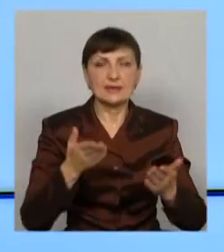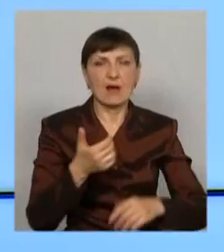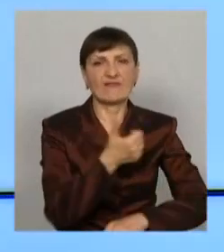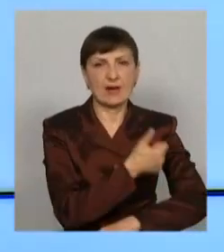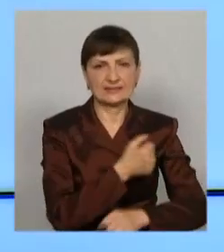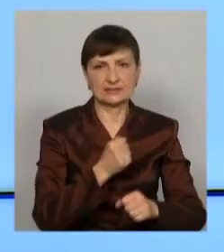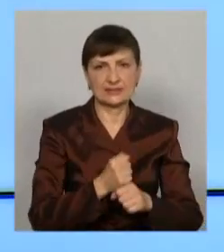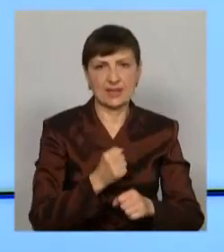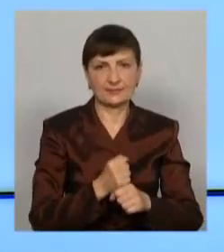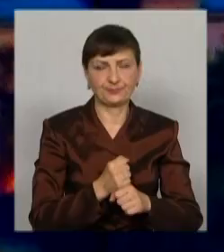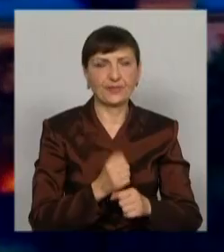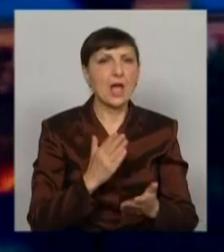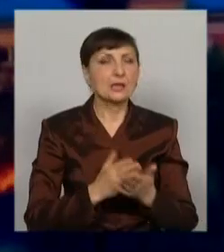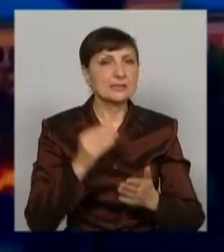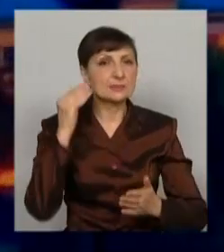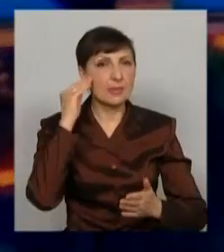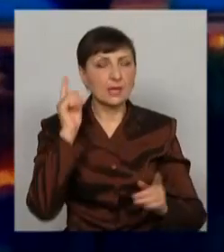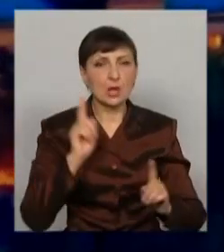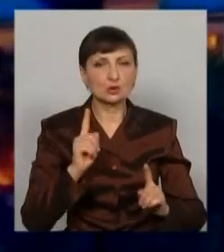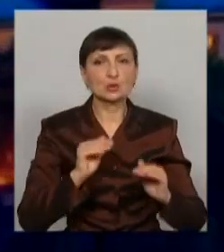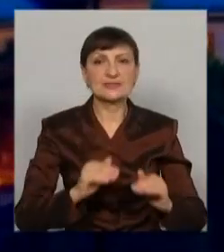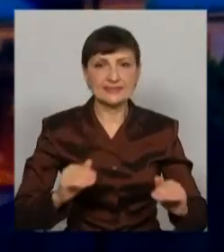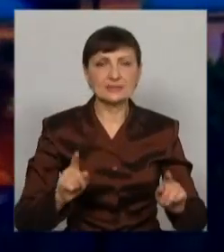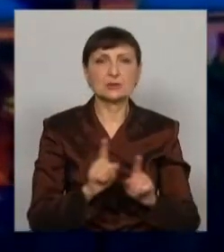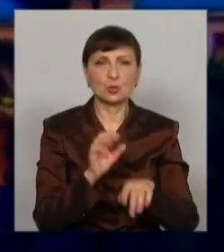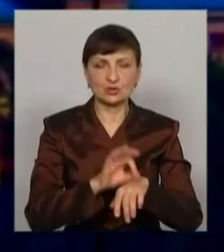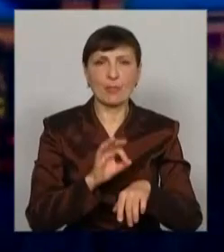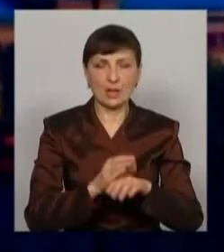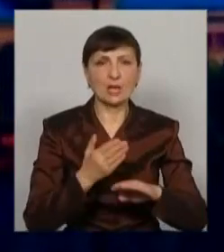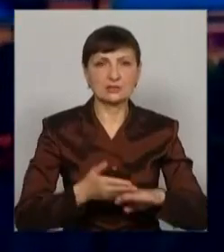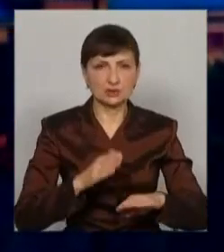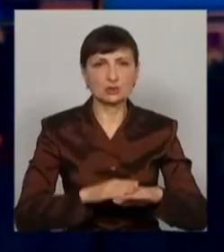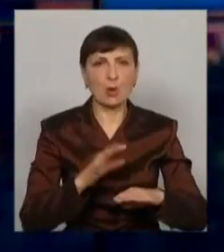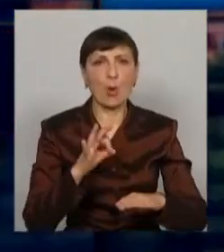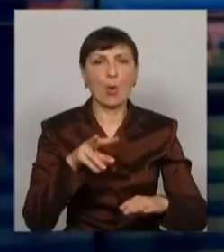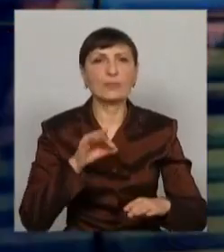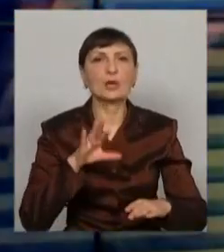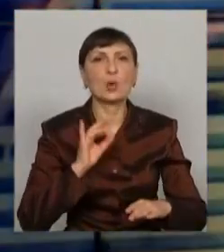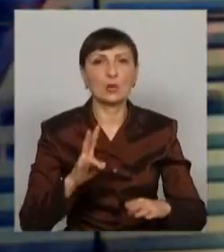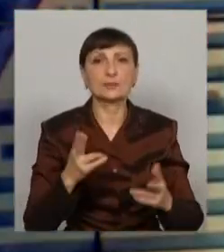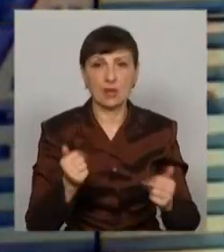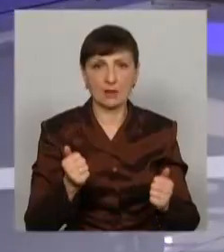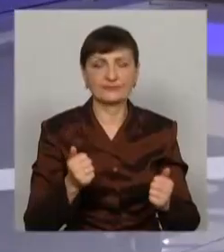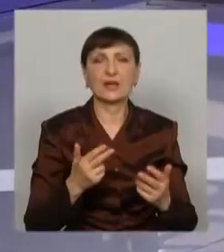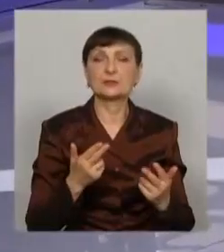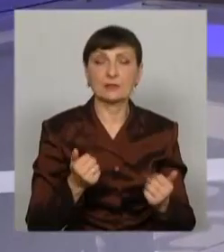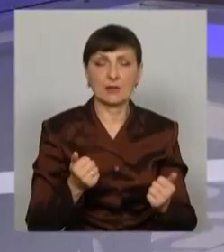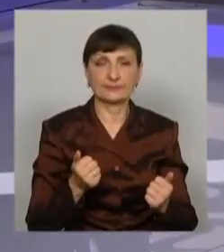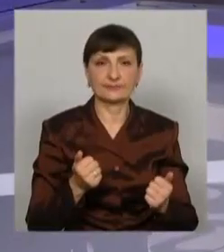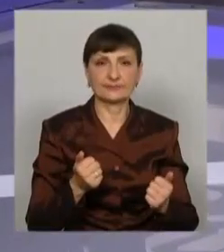вакцинируем. Есть мнение, что и дети тяжело переносят нынешний штамм. Скажите, это правда? Да,